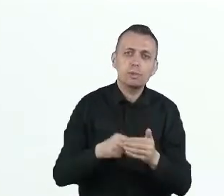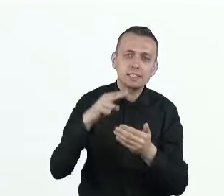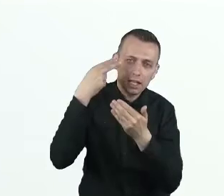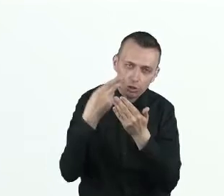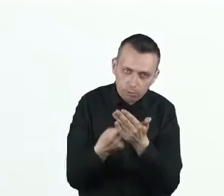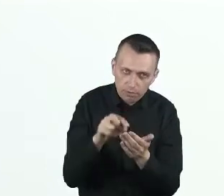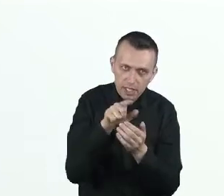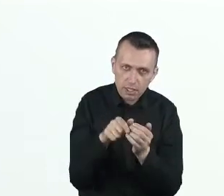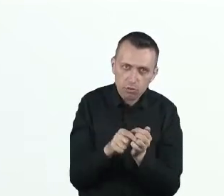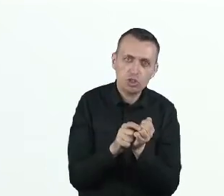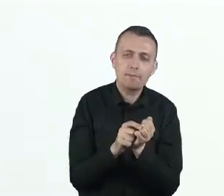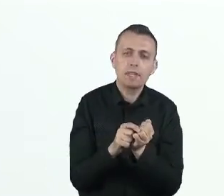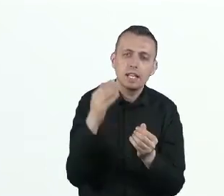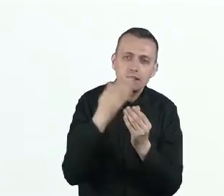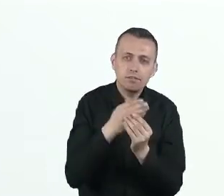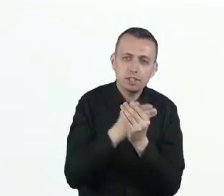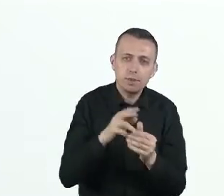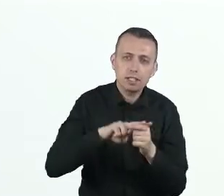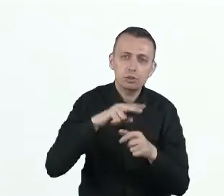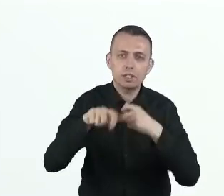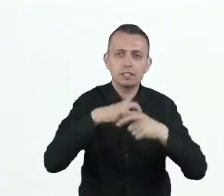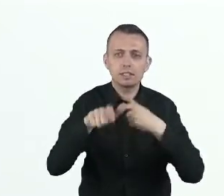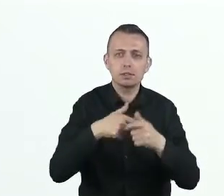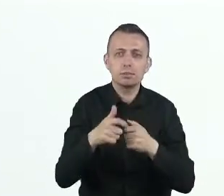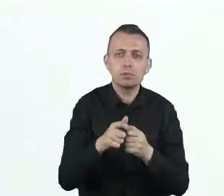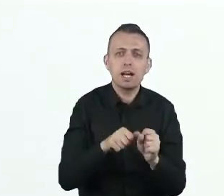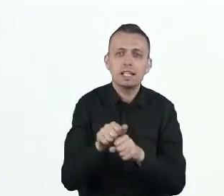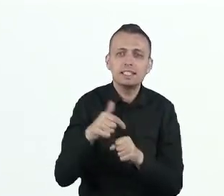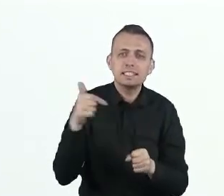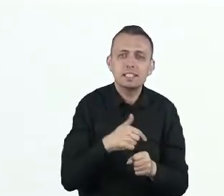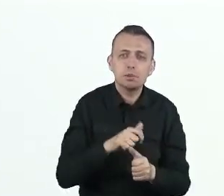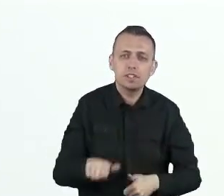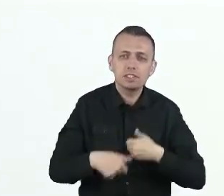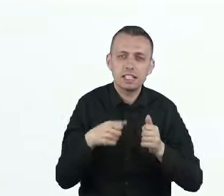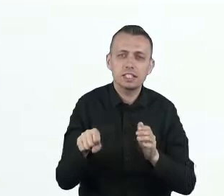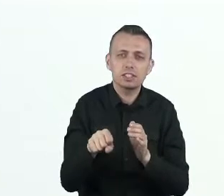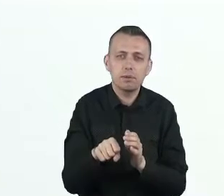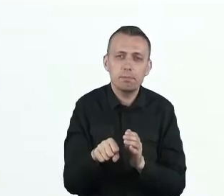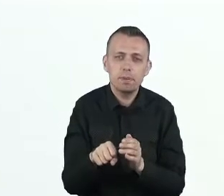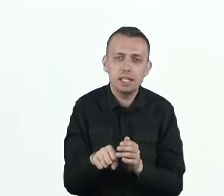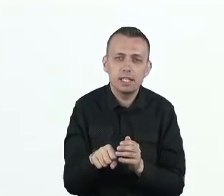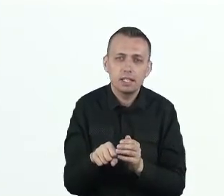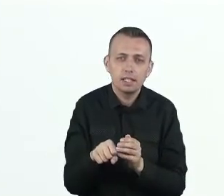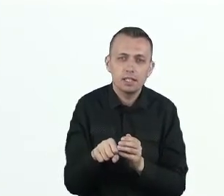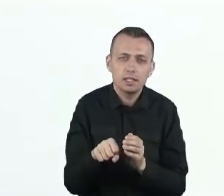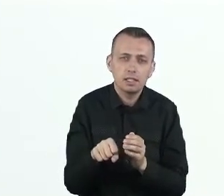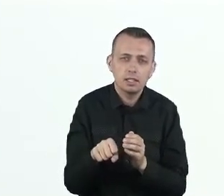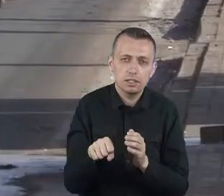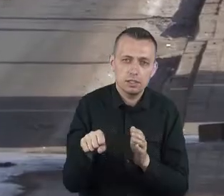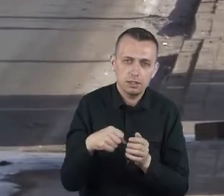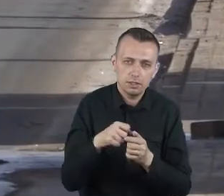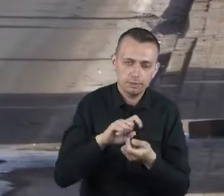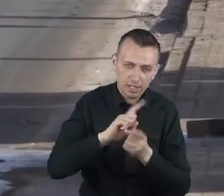ponownego wykonania prac do końca maja bieżącego roku. Drogowcy rozpoczęli usuwanie niedociągnięć już w pierwszej połowie